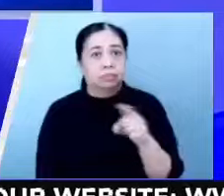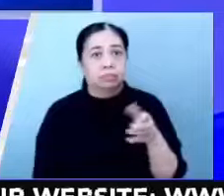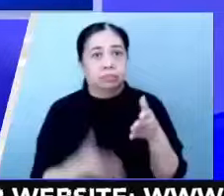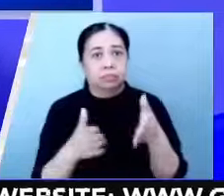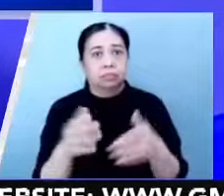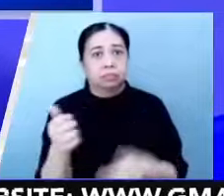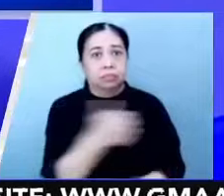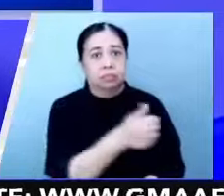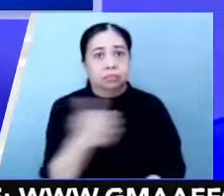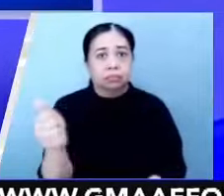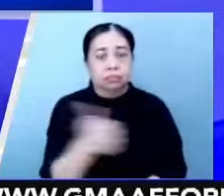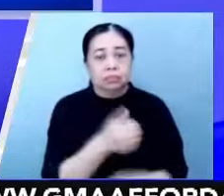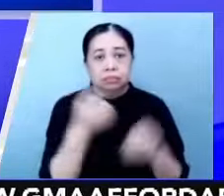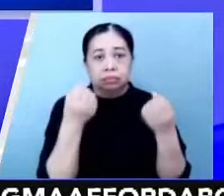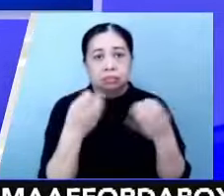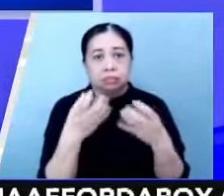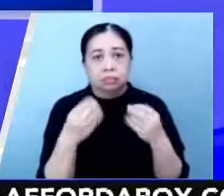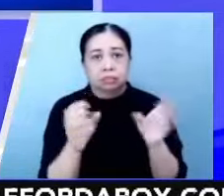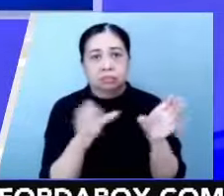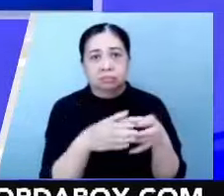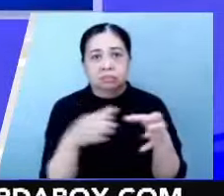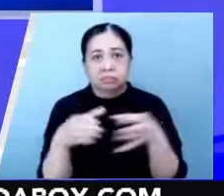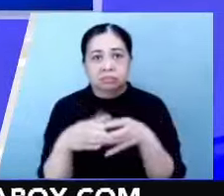bang consolidated?